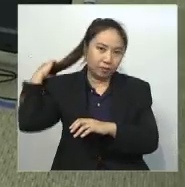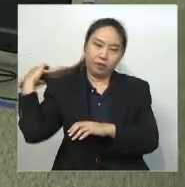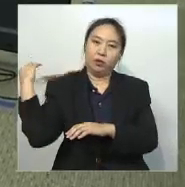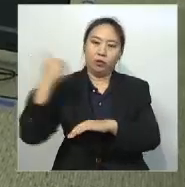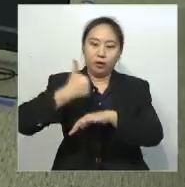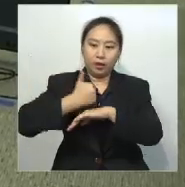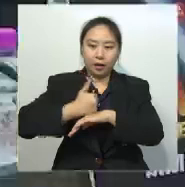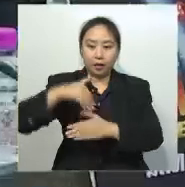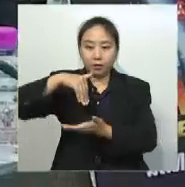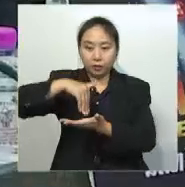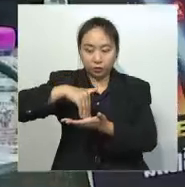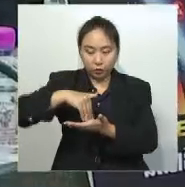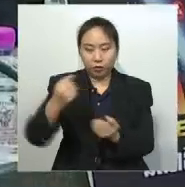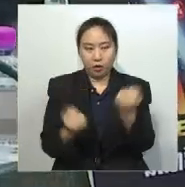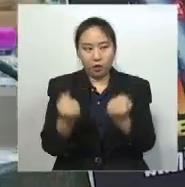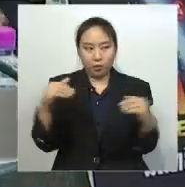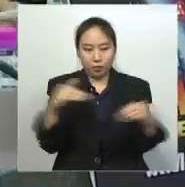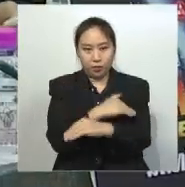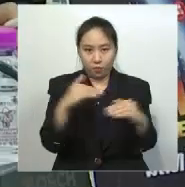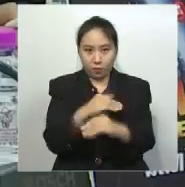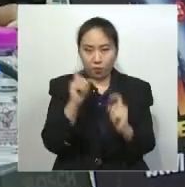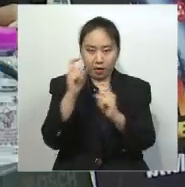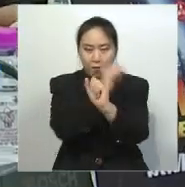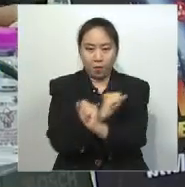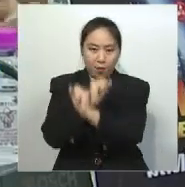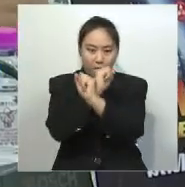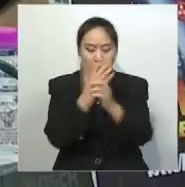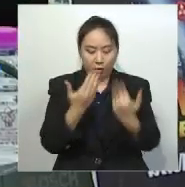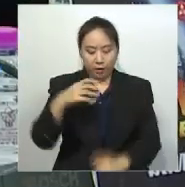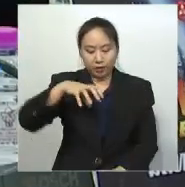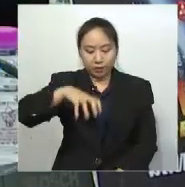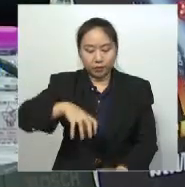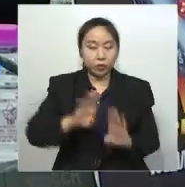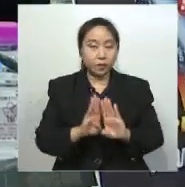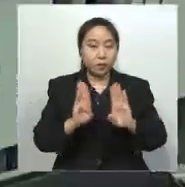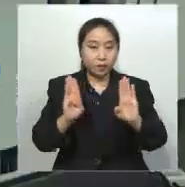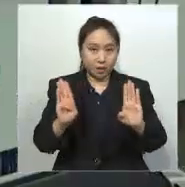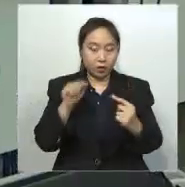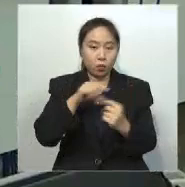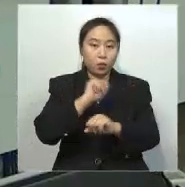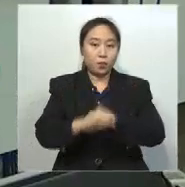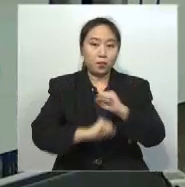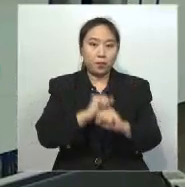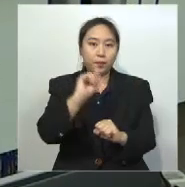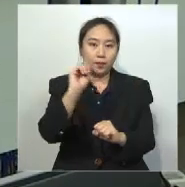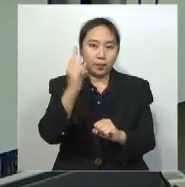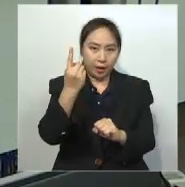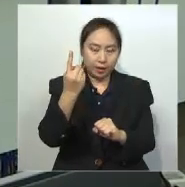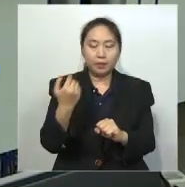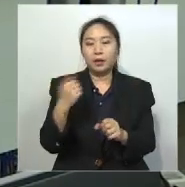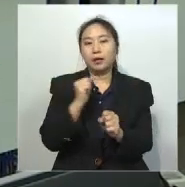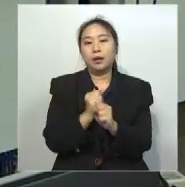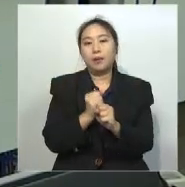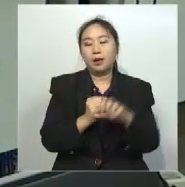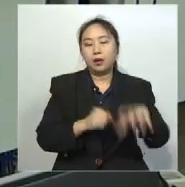ศูนย์ความปลอดภัยทางถนนหรือสปท.เปิดศูนย์อำนวยการป้องกันและลดอุบัติเหตุทางถนนในช่วงปีใหม่ซึ่งเป็นการบูรณา